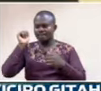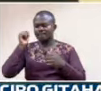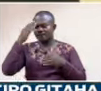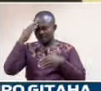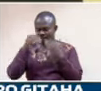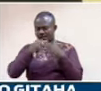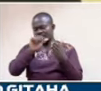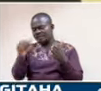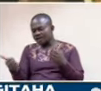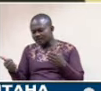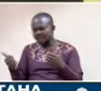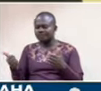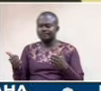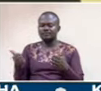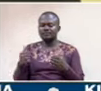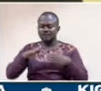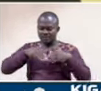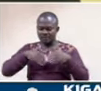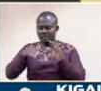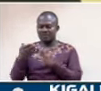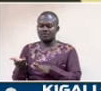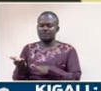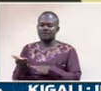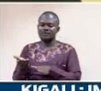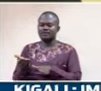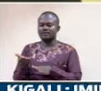kubera abandi bakemera gupfa